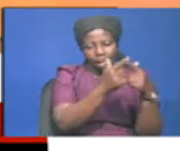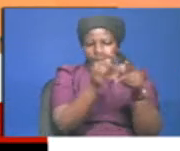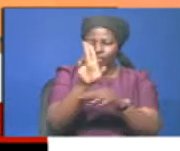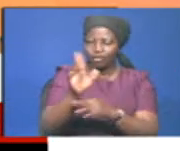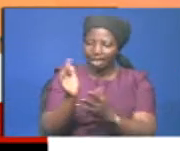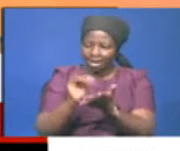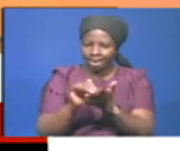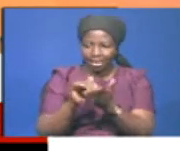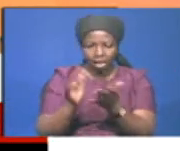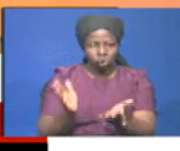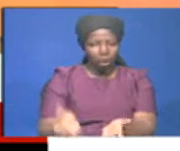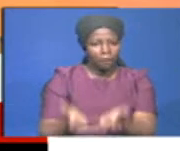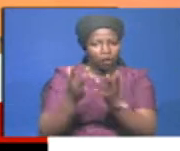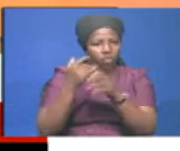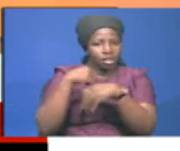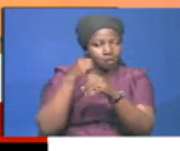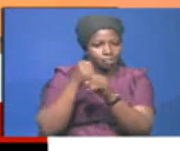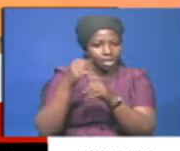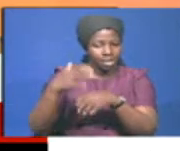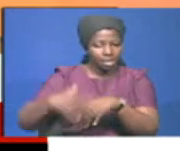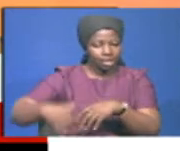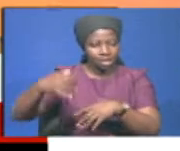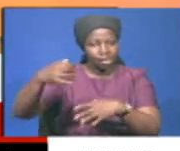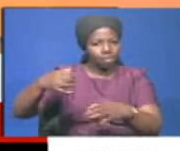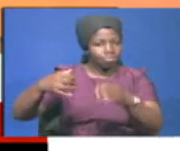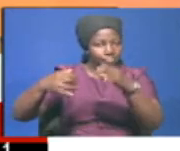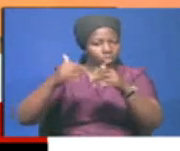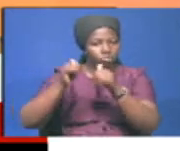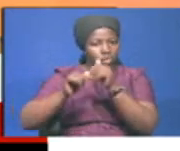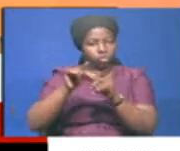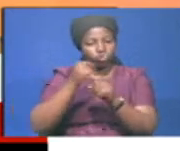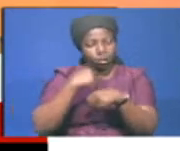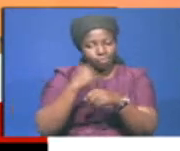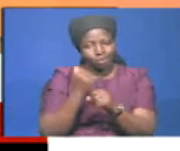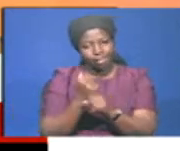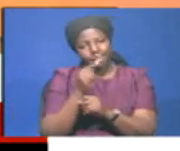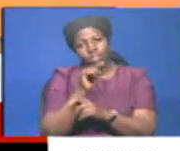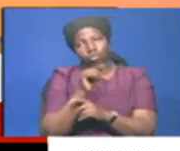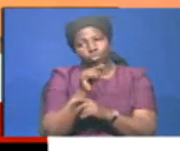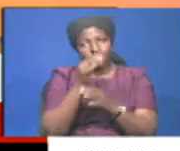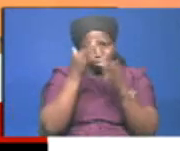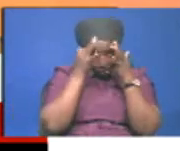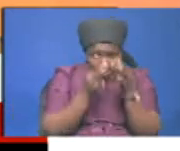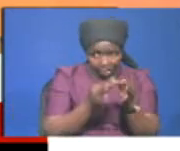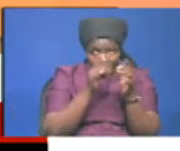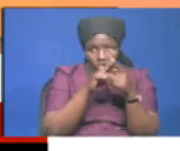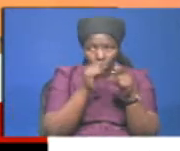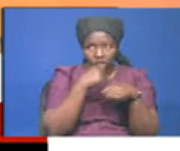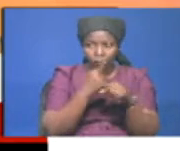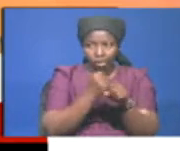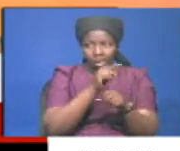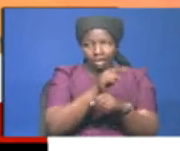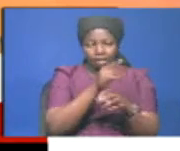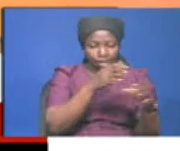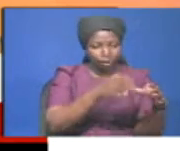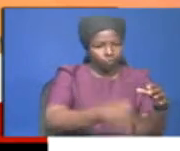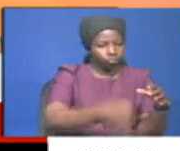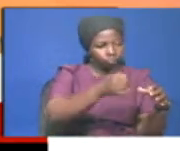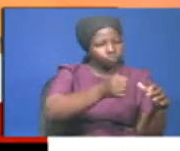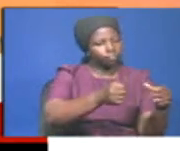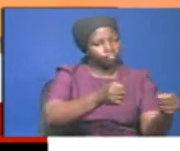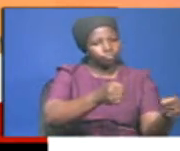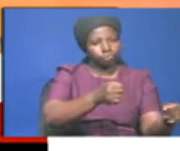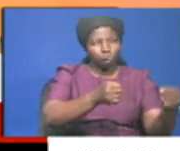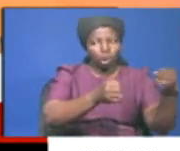kuimarisha pengine kuunda vile vigingi ambavyo mnaunda. Pengine ni kwa nini kwanza mkaamua kuunda vile vigingi kwanza na mkaanzia